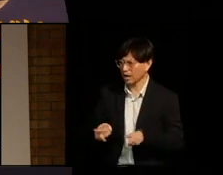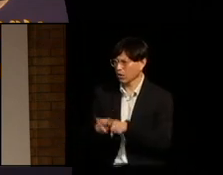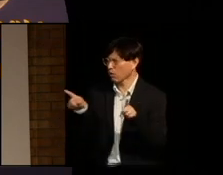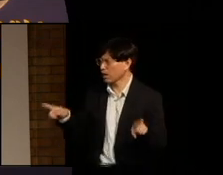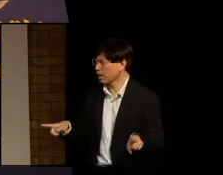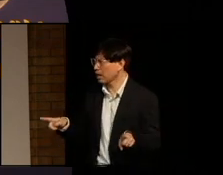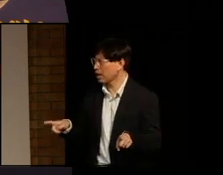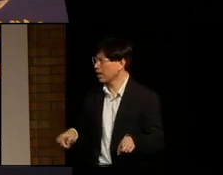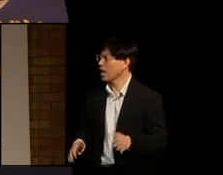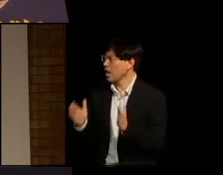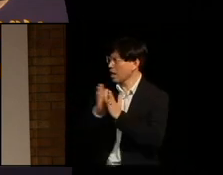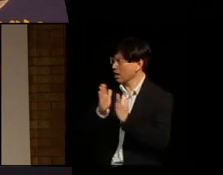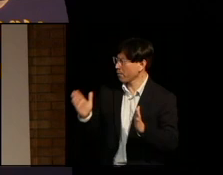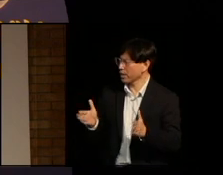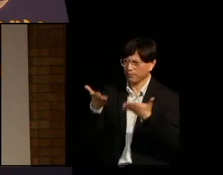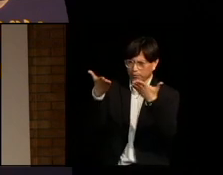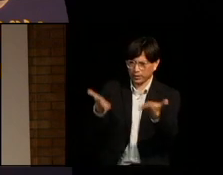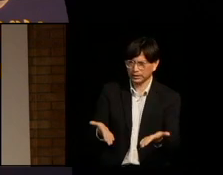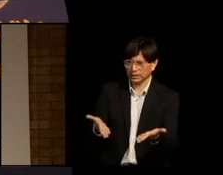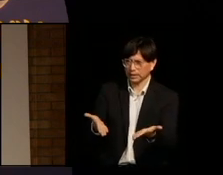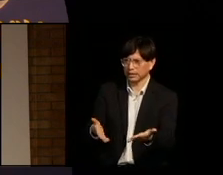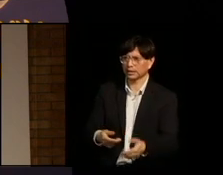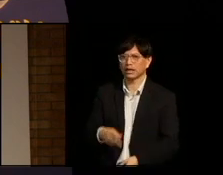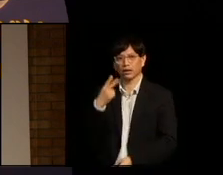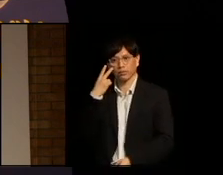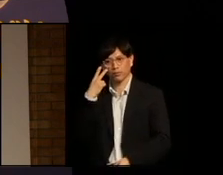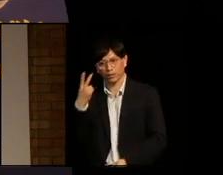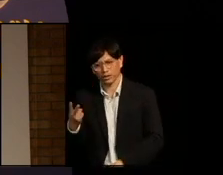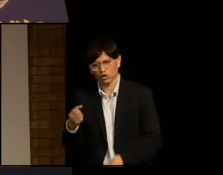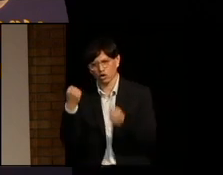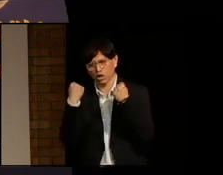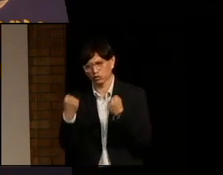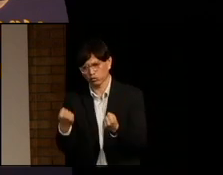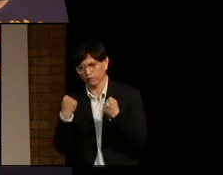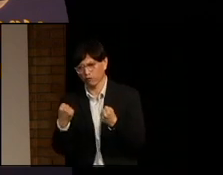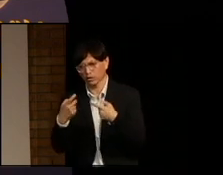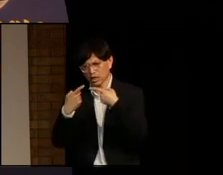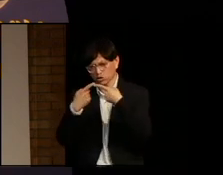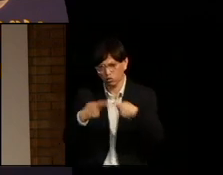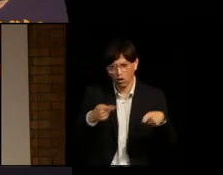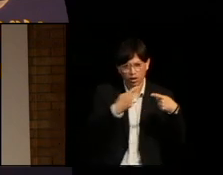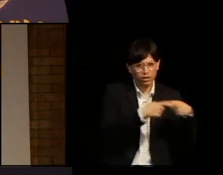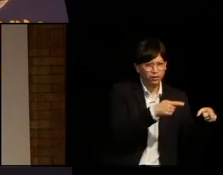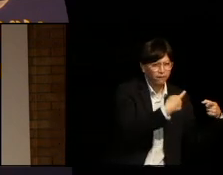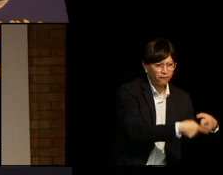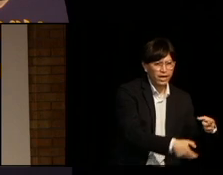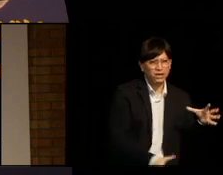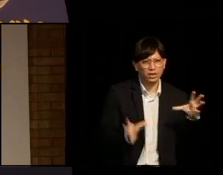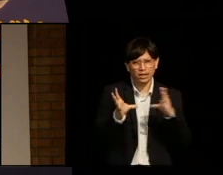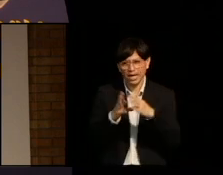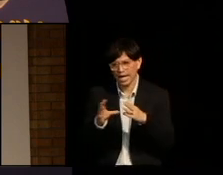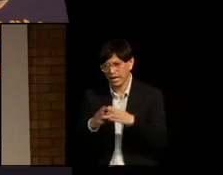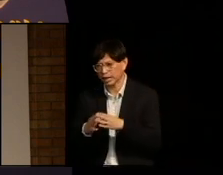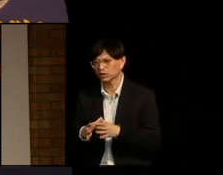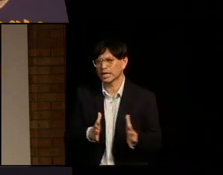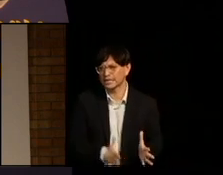la persona con disabilità evidenziando le sue risorse facendo vedere le sue diverse modalità di relazione e di essere